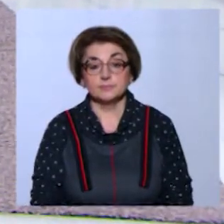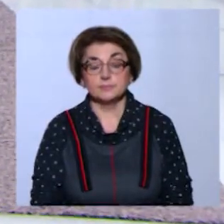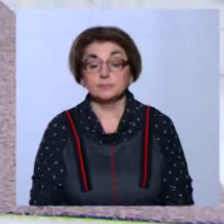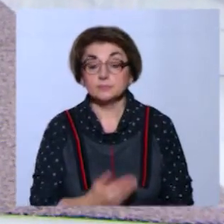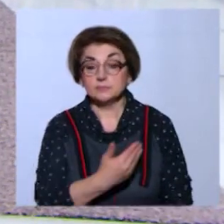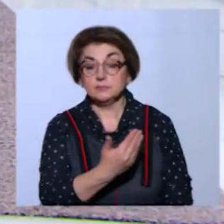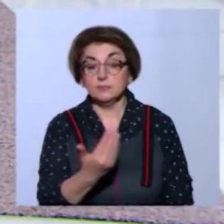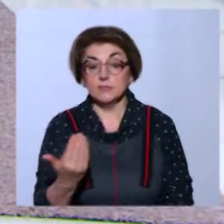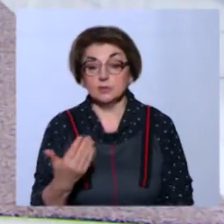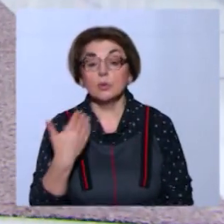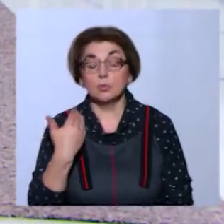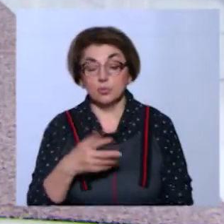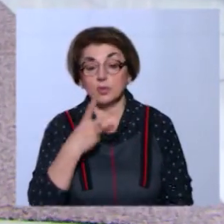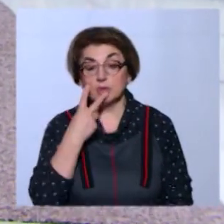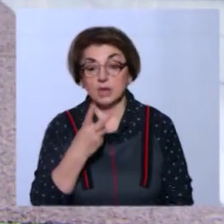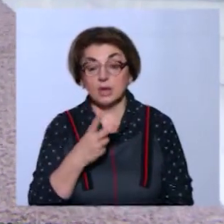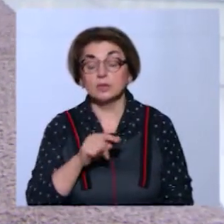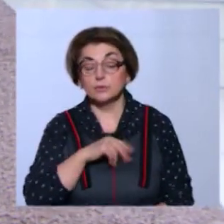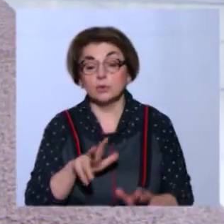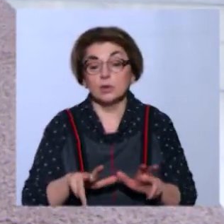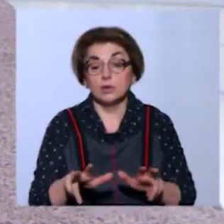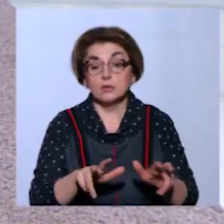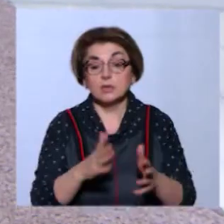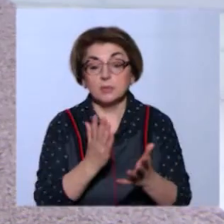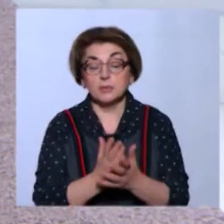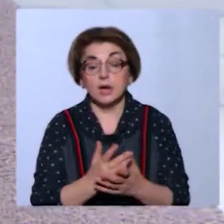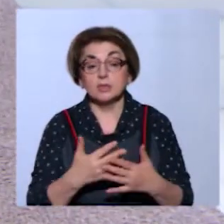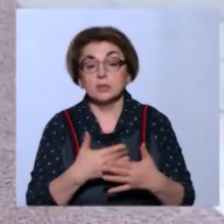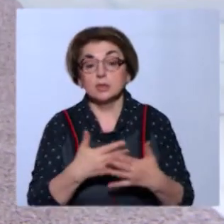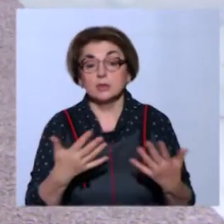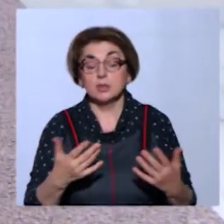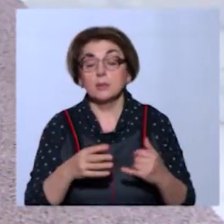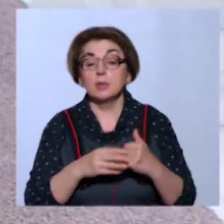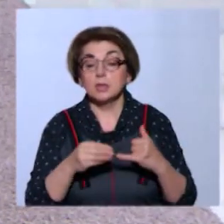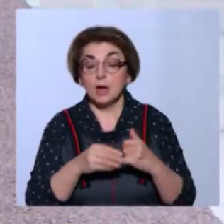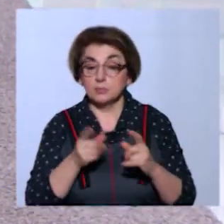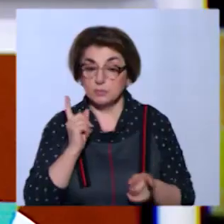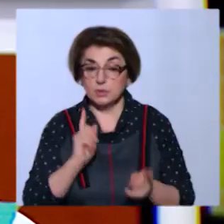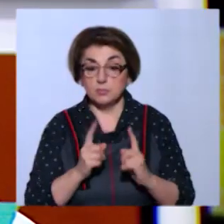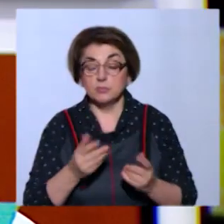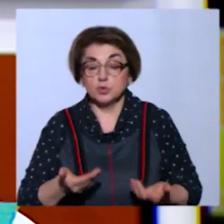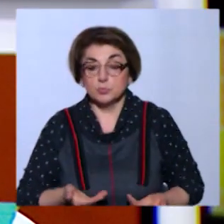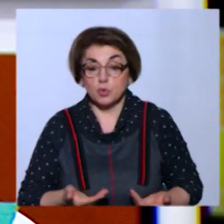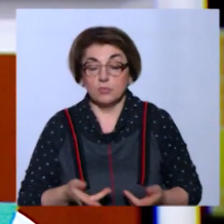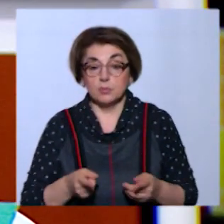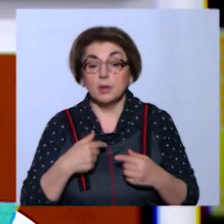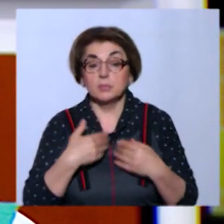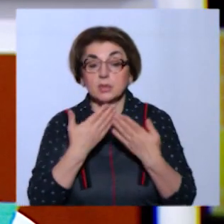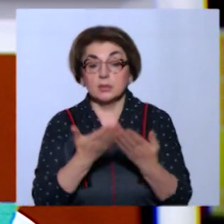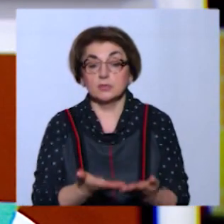თქვენ უკვე ნახეთ, რომ ქვეწარმავლები არიან ხმელეთის ნამდვილი ბინადრები და მე მინდა